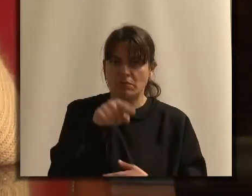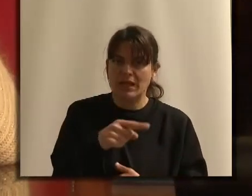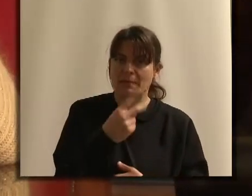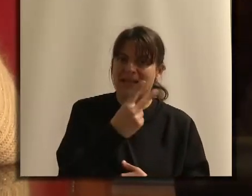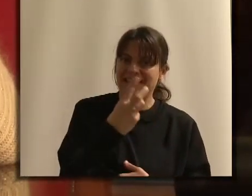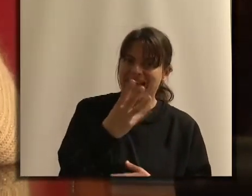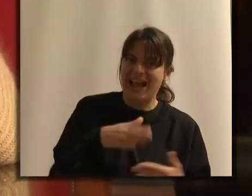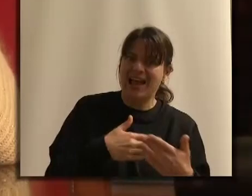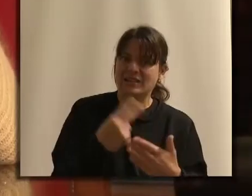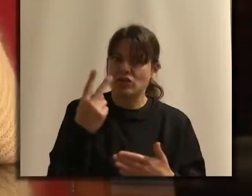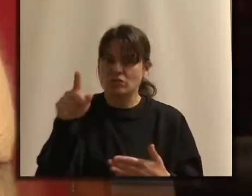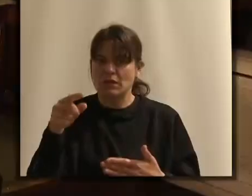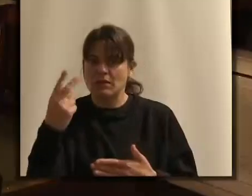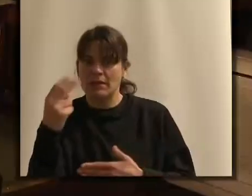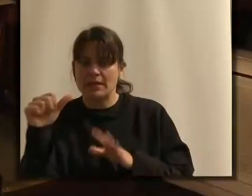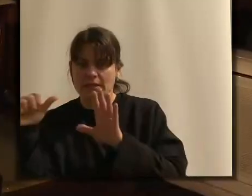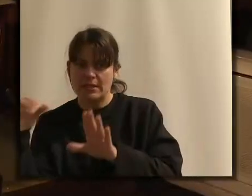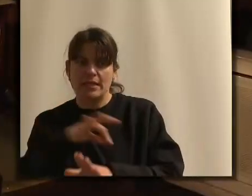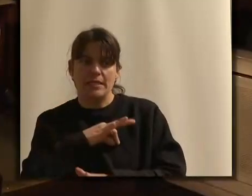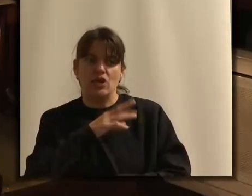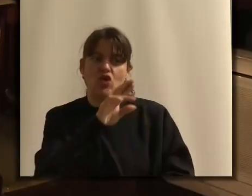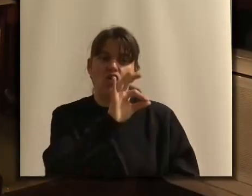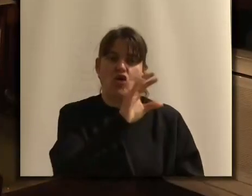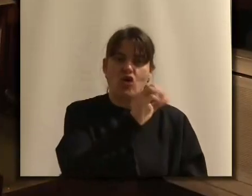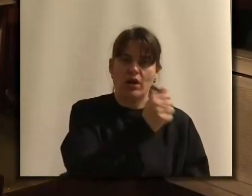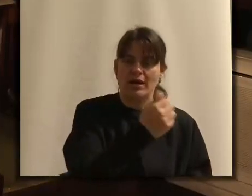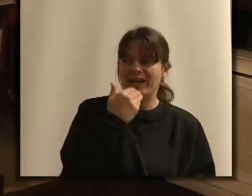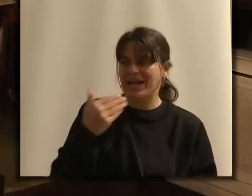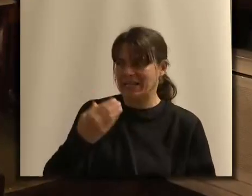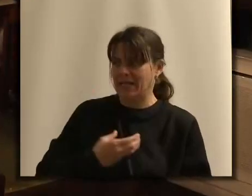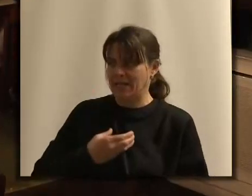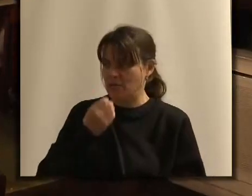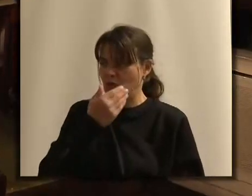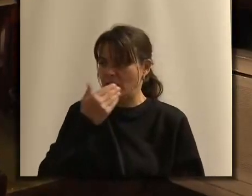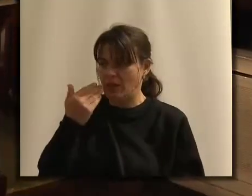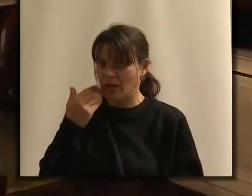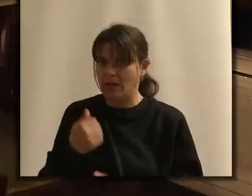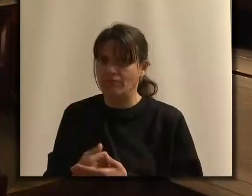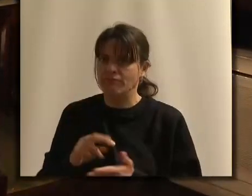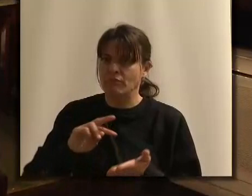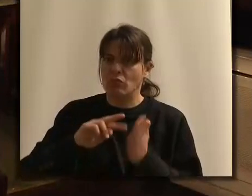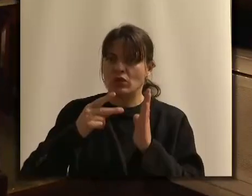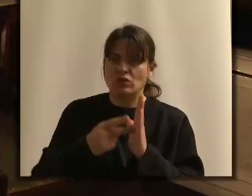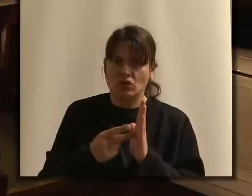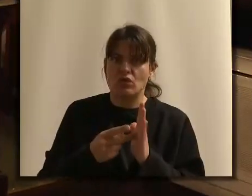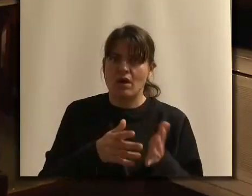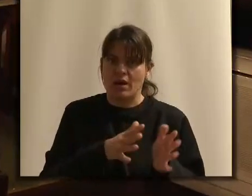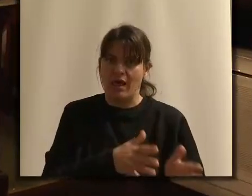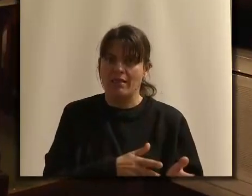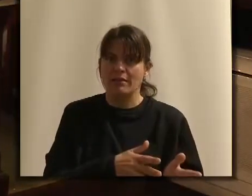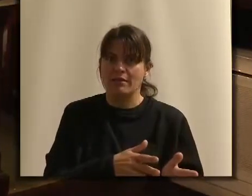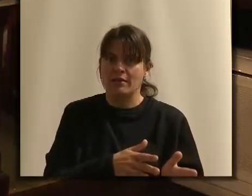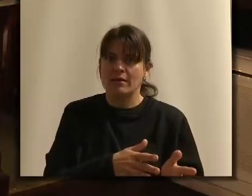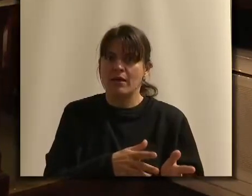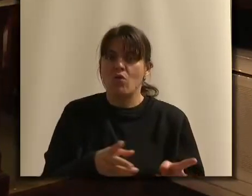2023-2026. Senyor Roca. Gràcies, alcaldessa. Bona tarda a tothom. Tot i que és una modificació de crèdit i una part important